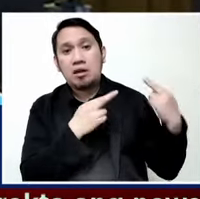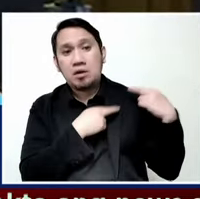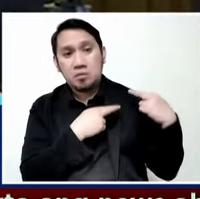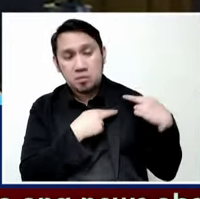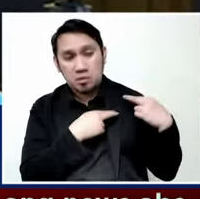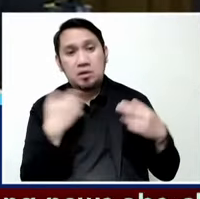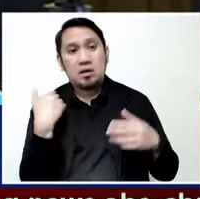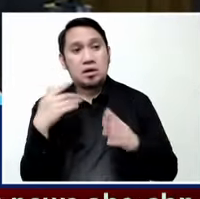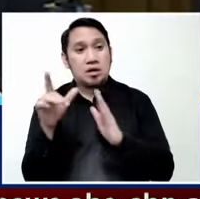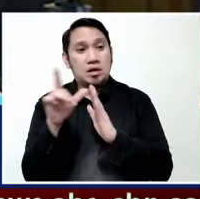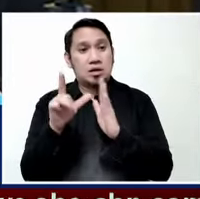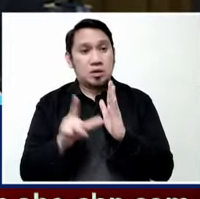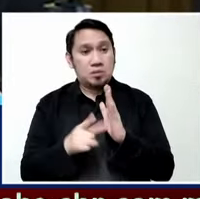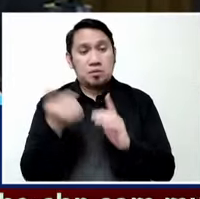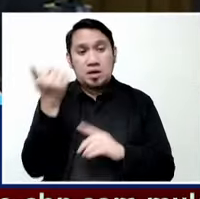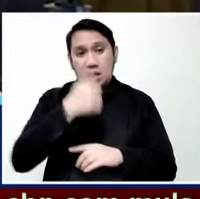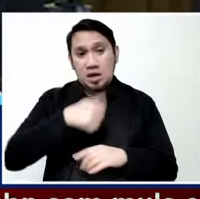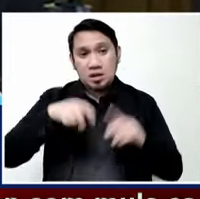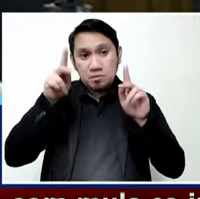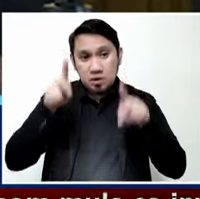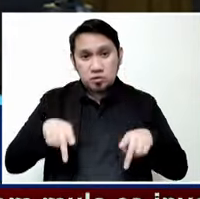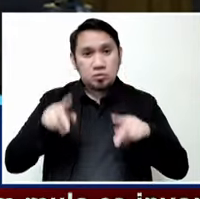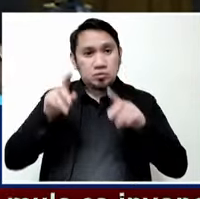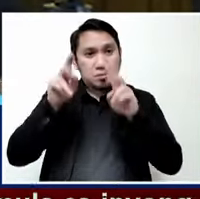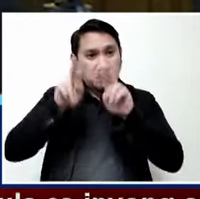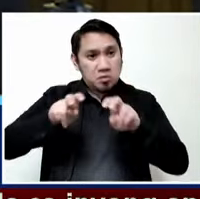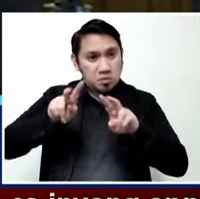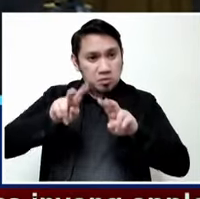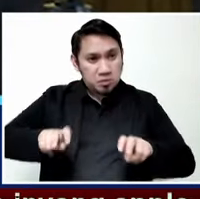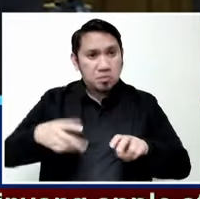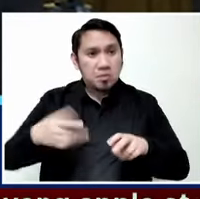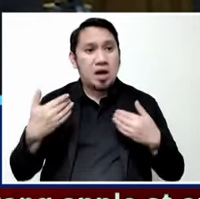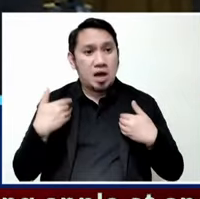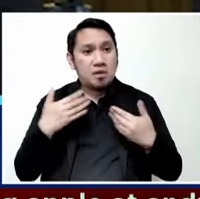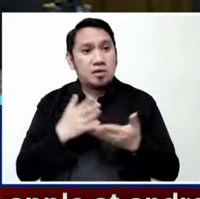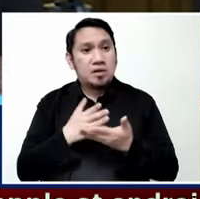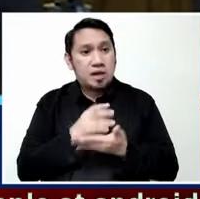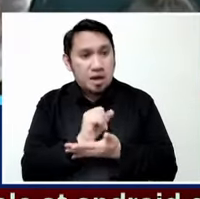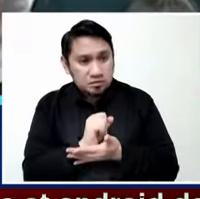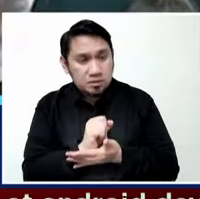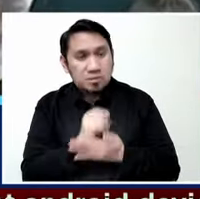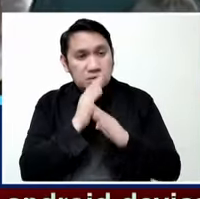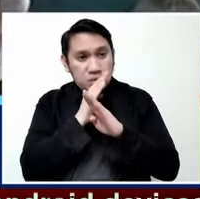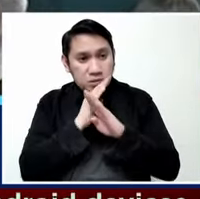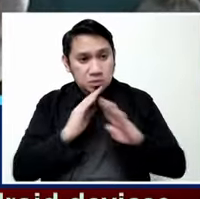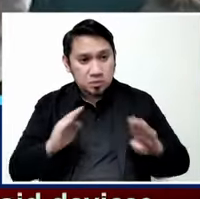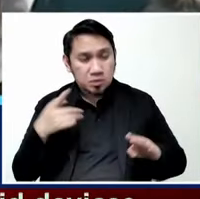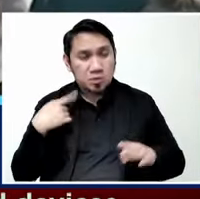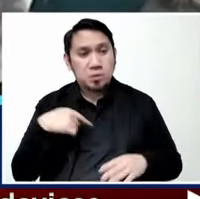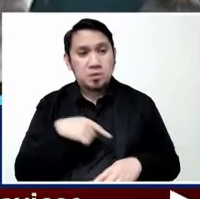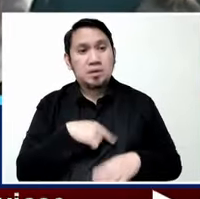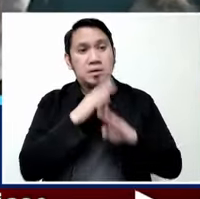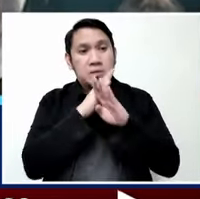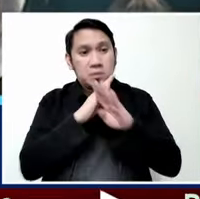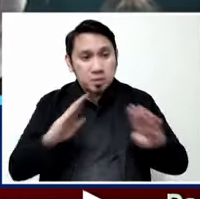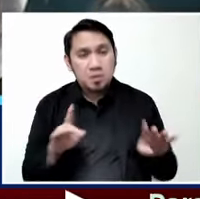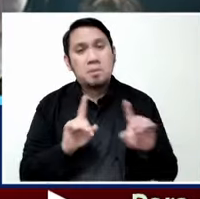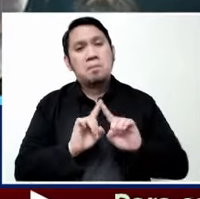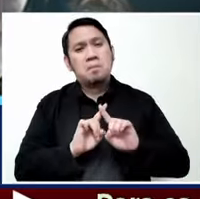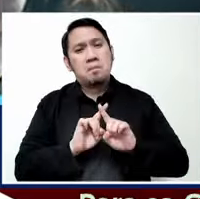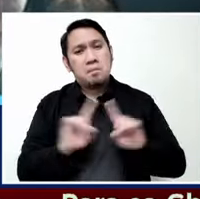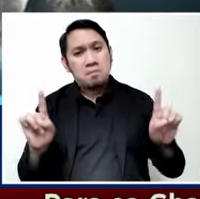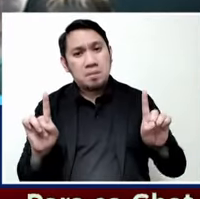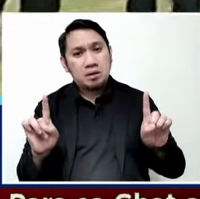batas. Any person under investigation has the right to remain silent. Pwede nga kaming manahimik, ngunit kami po